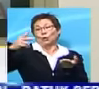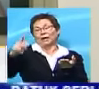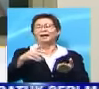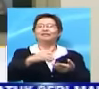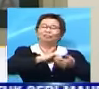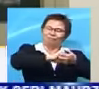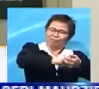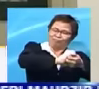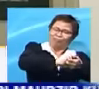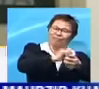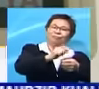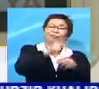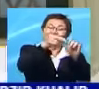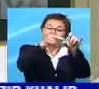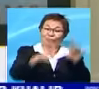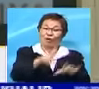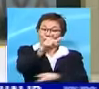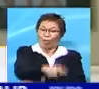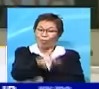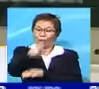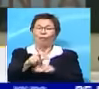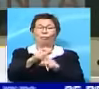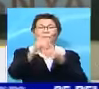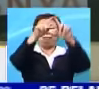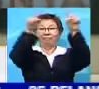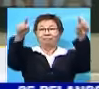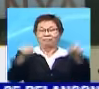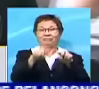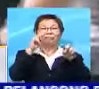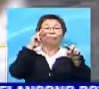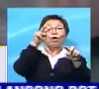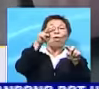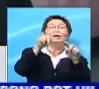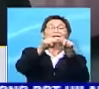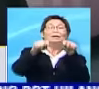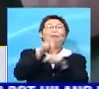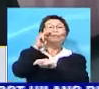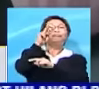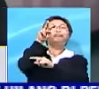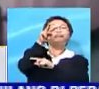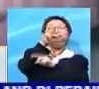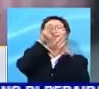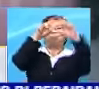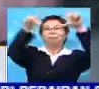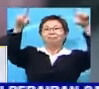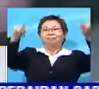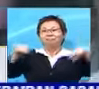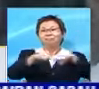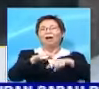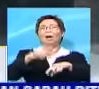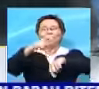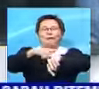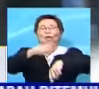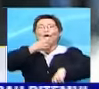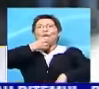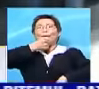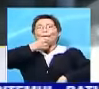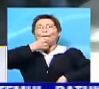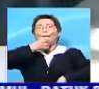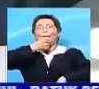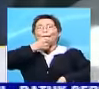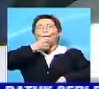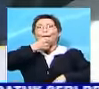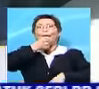pengguna kerana turut dilengkapi skrin memaparkan destinasi yang dituju diiringi dengan pengumuman ketibaan destinasi